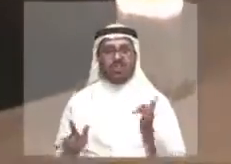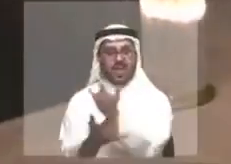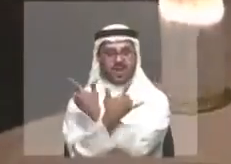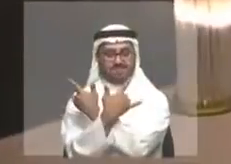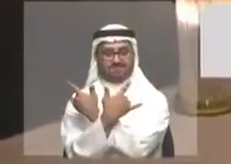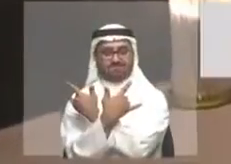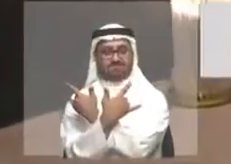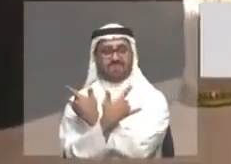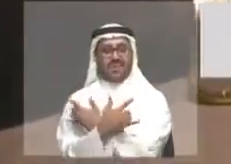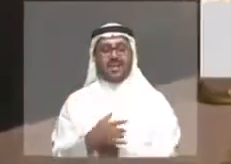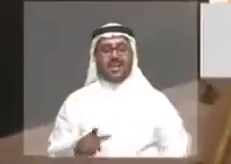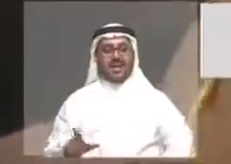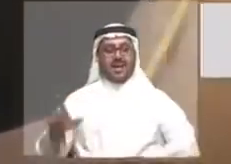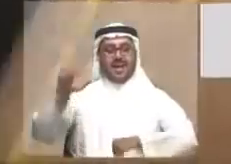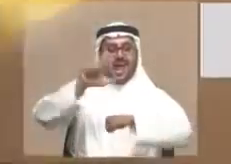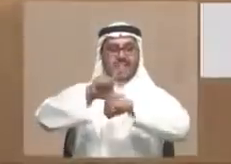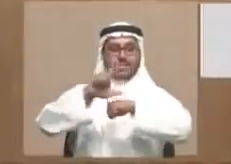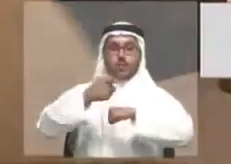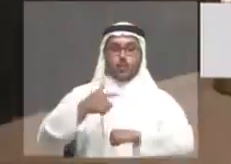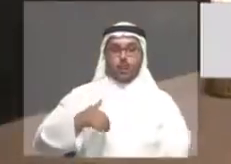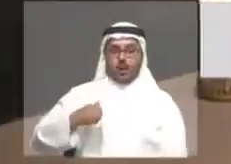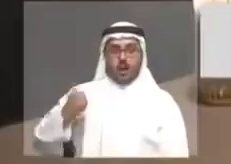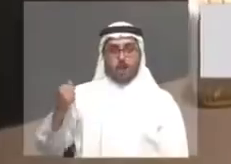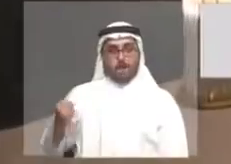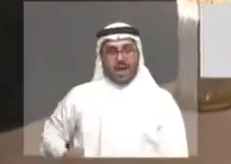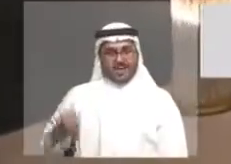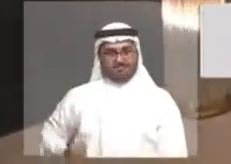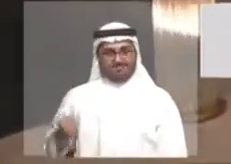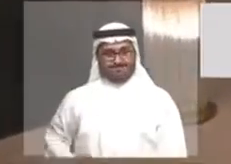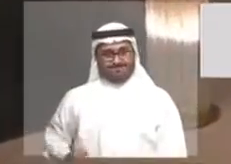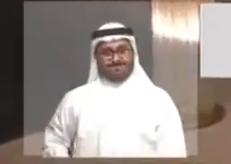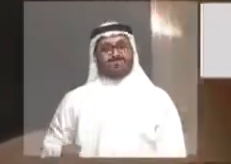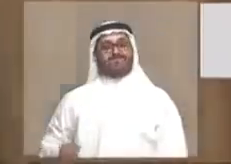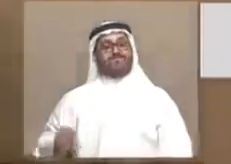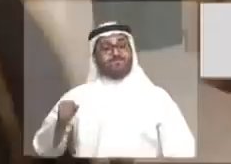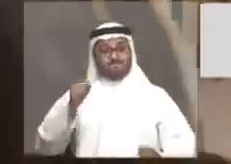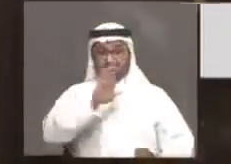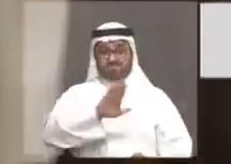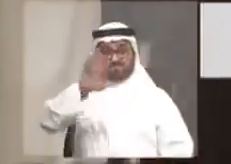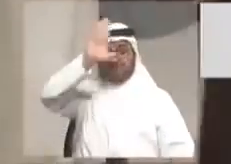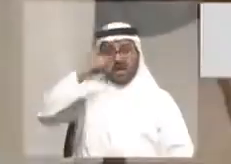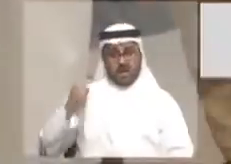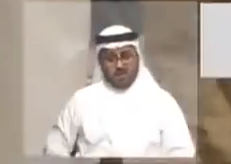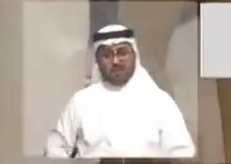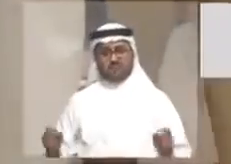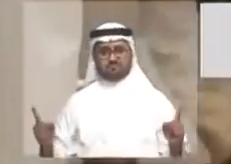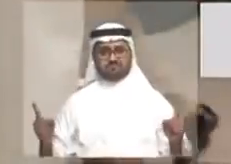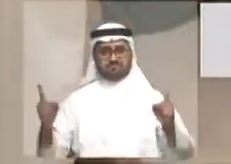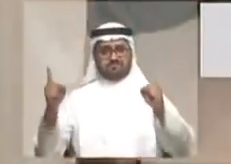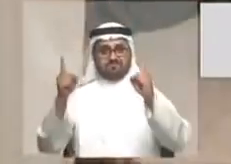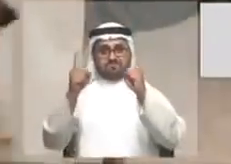الظهران جلالة الملك حمد بن عيسى الخليفة ملك مملكة البحرين، وذلك على هامش انعقاد القمة